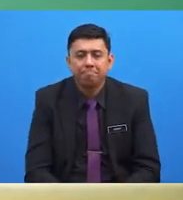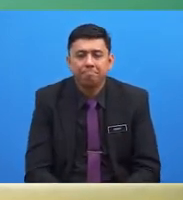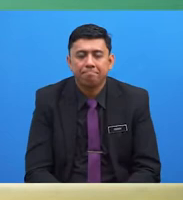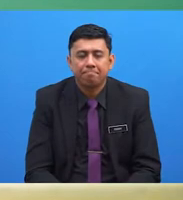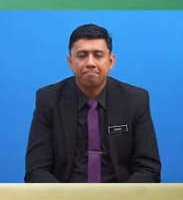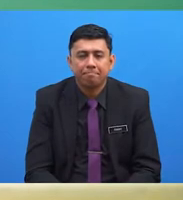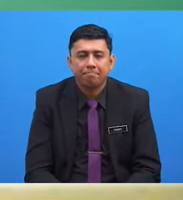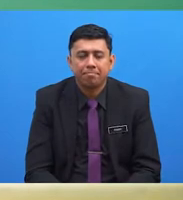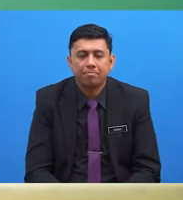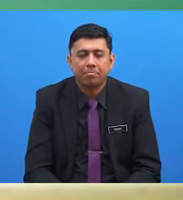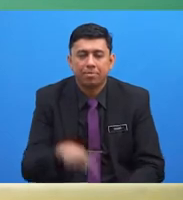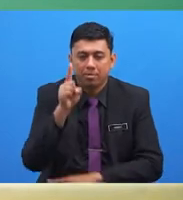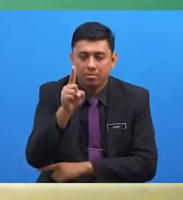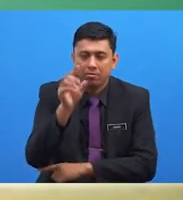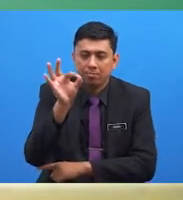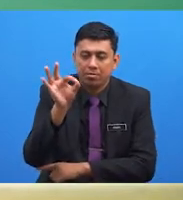Nilai